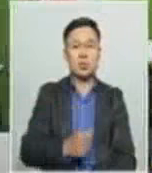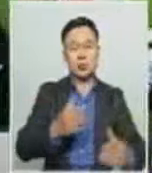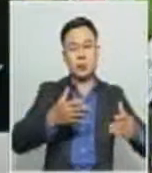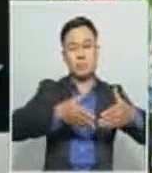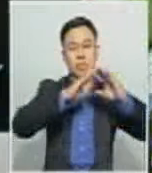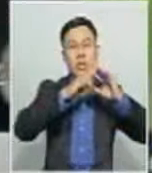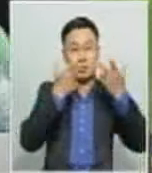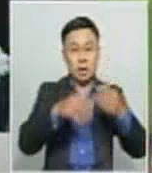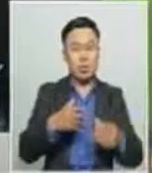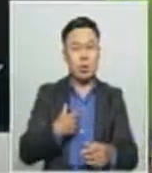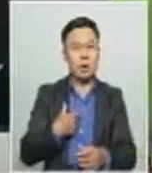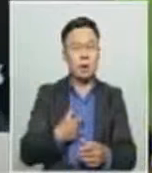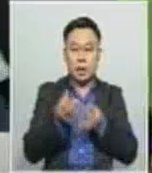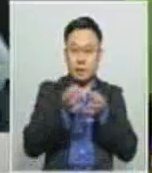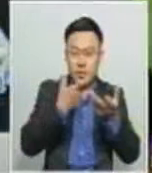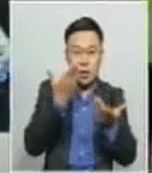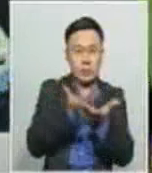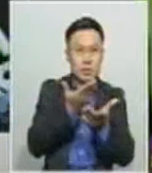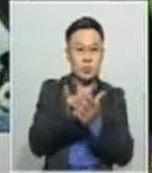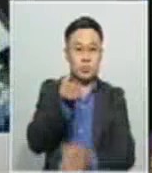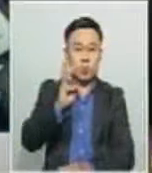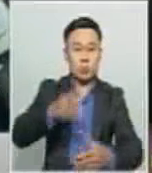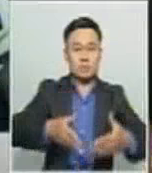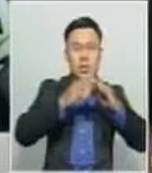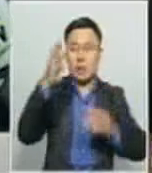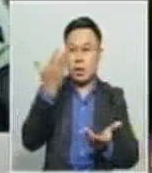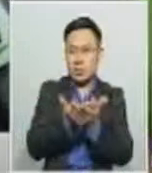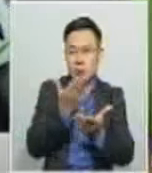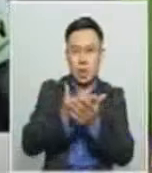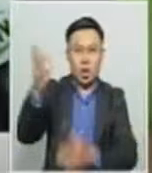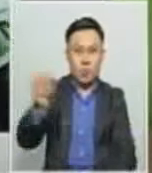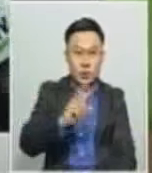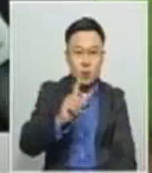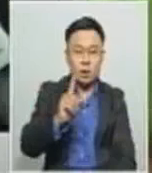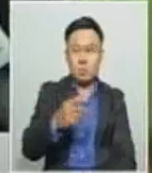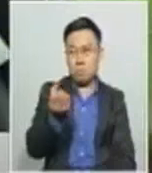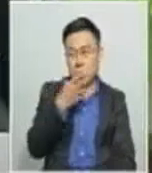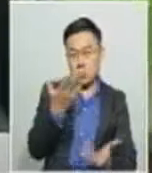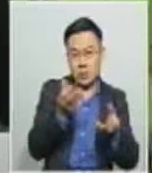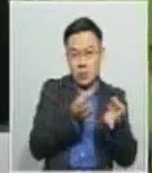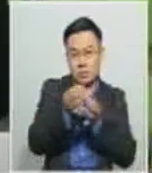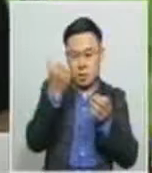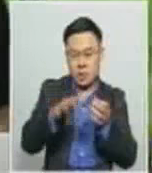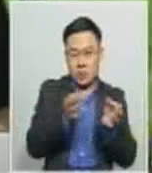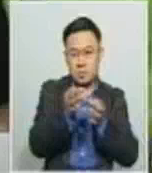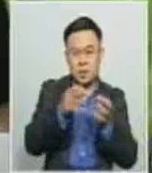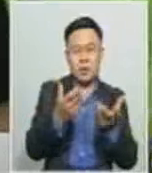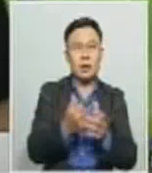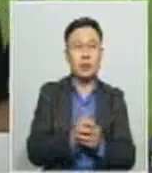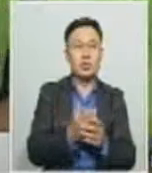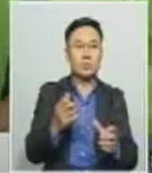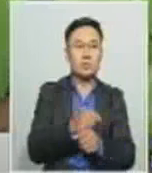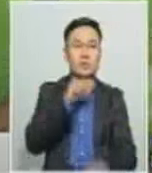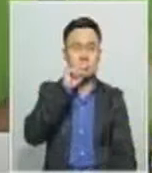วก็ข้อหาก็คือว่าไม่สามารถชี้แจงที่มาที่ไปของทรัพย์สินที่ว่านี้ให้เป็นที่ยอมรับได้ นี่เป็นภ